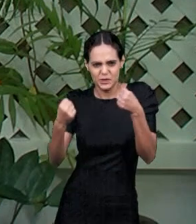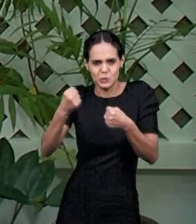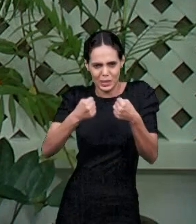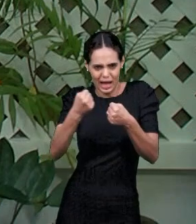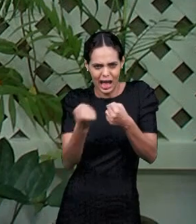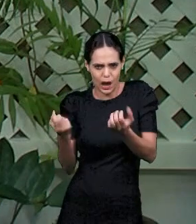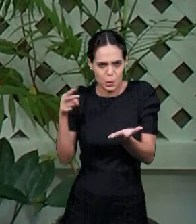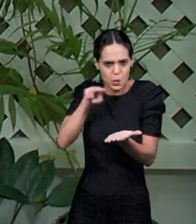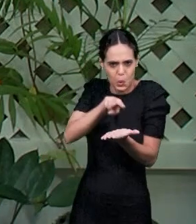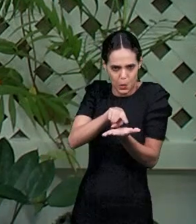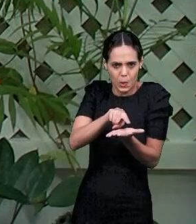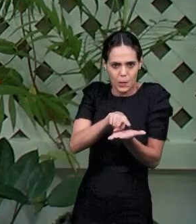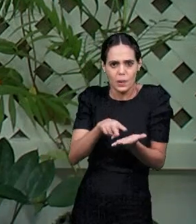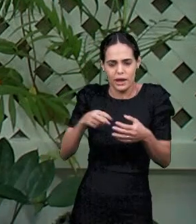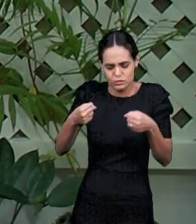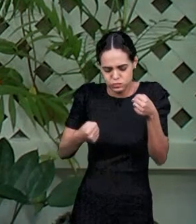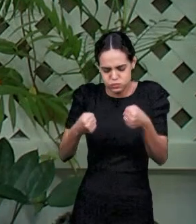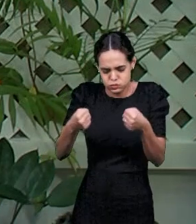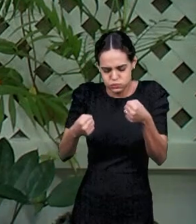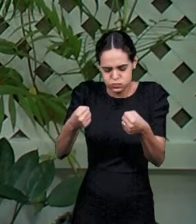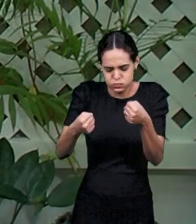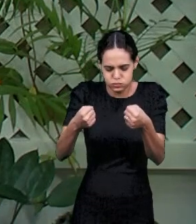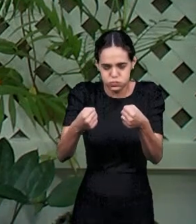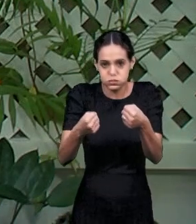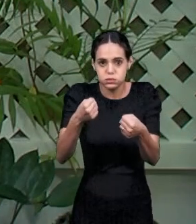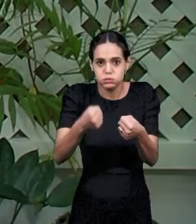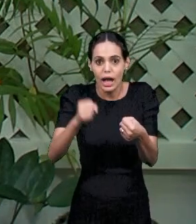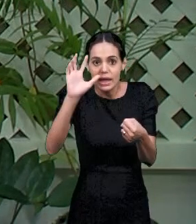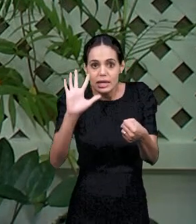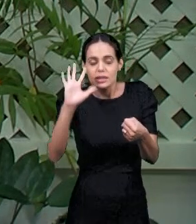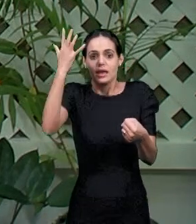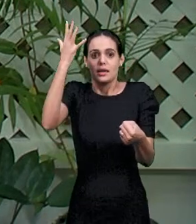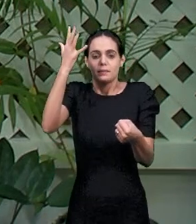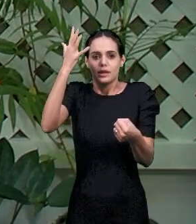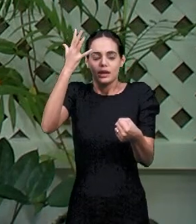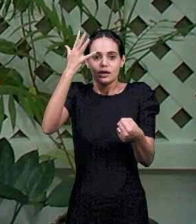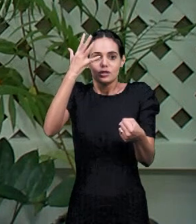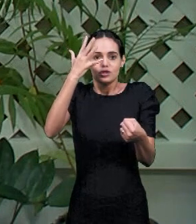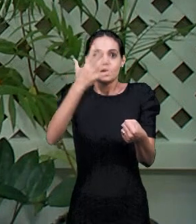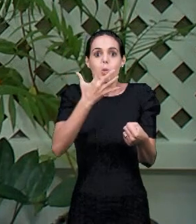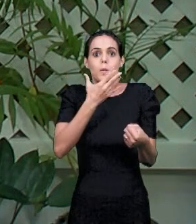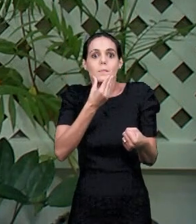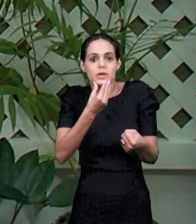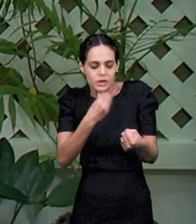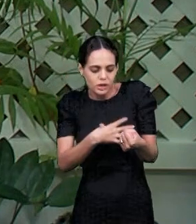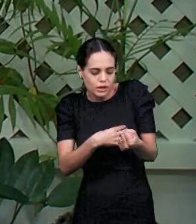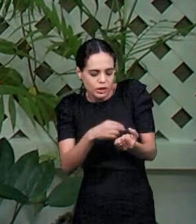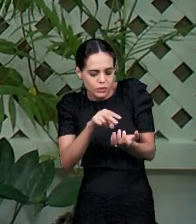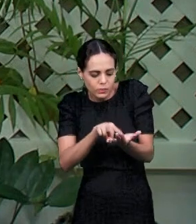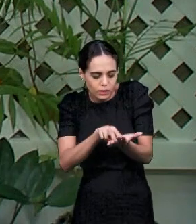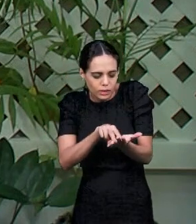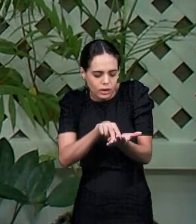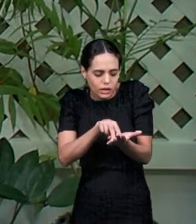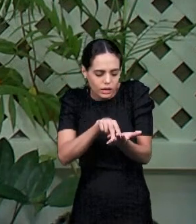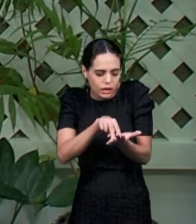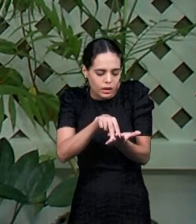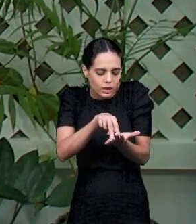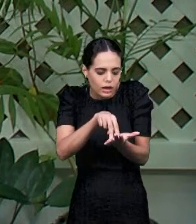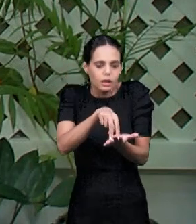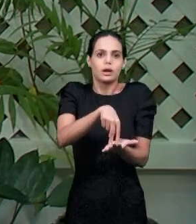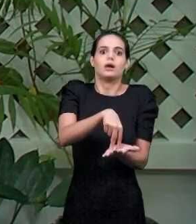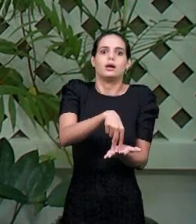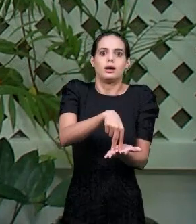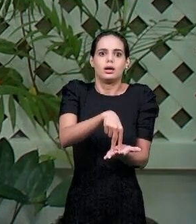descendre du Manaïm, l'enfant a ressuscité, a commencé à bouger, ce qu'il ne faisait pas avant. Mes frères, nous savons que Jésus peut